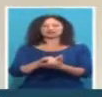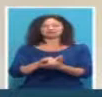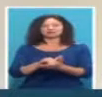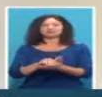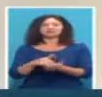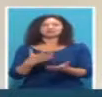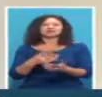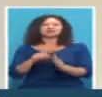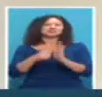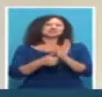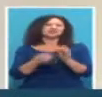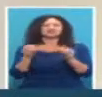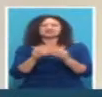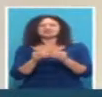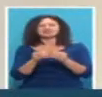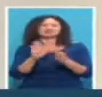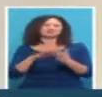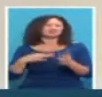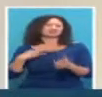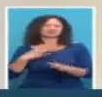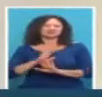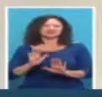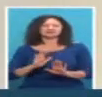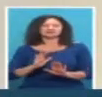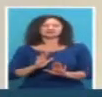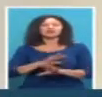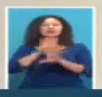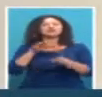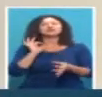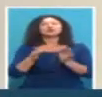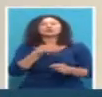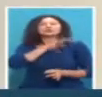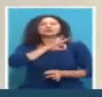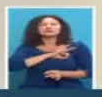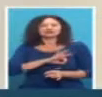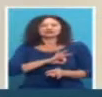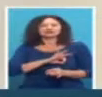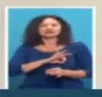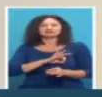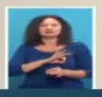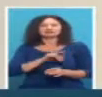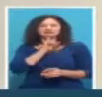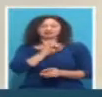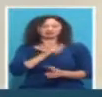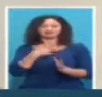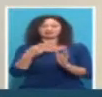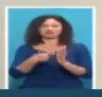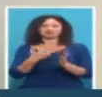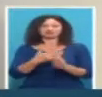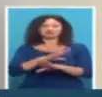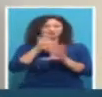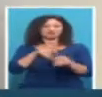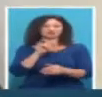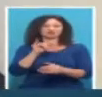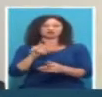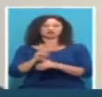там, 16, 10. То есть вообще норма потребления как таково отпадет. Сам вопрос отпадет. Почему то есть, в